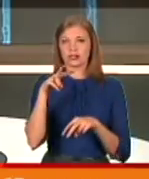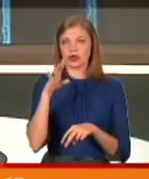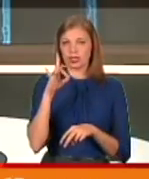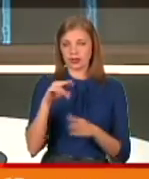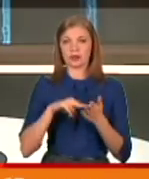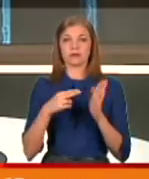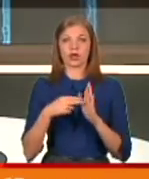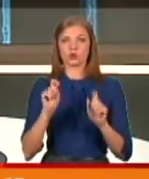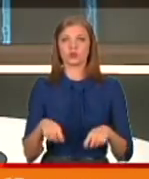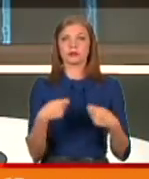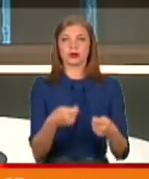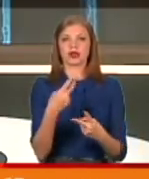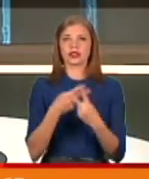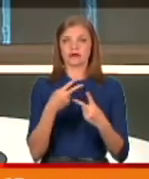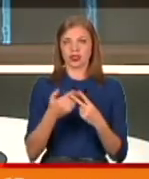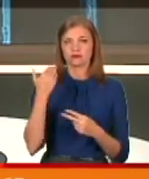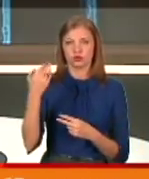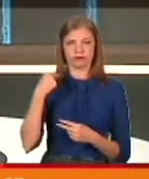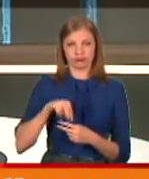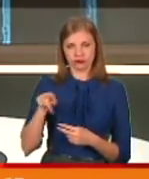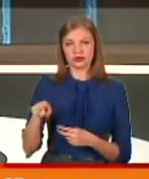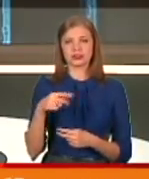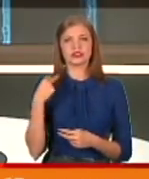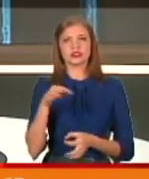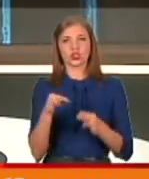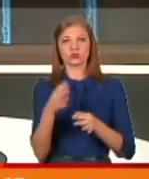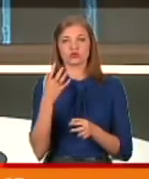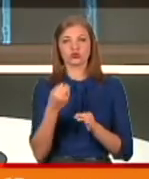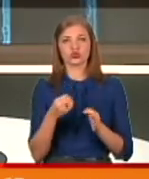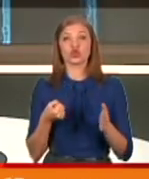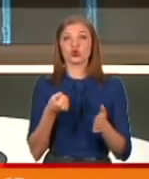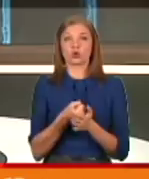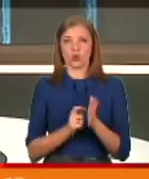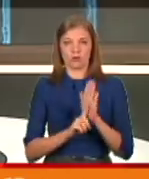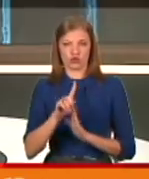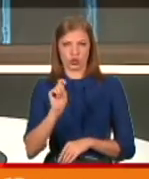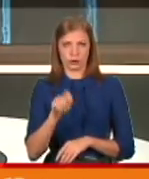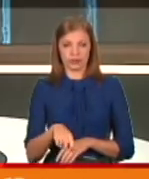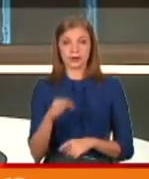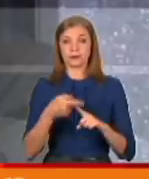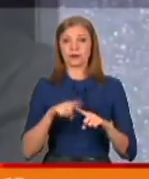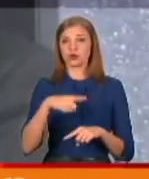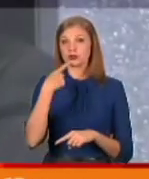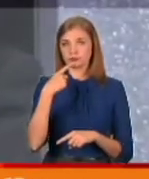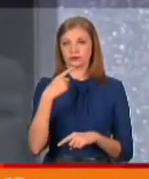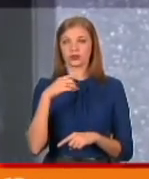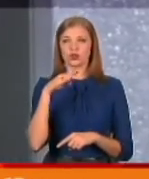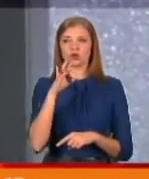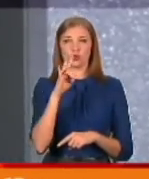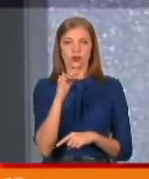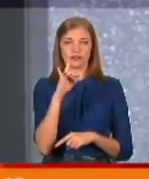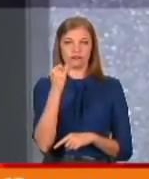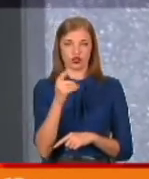ЛНР планують передати в'язнів тамтешніх колоній, засуджених іще до початку війни. Про це повідомив Тоні